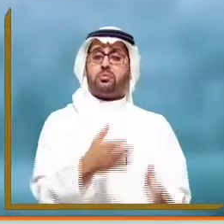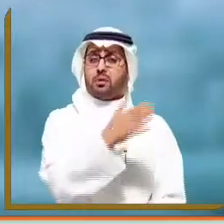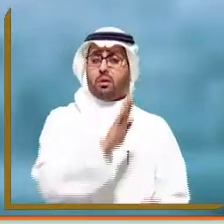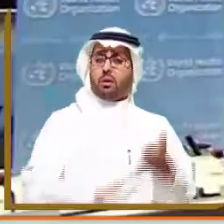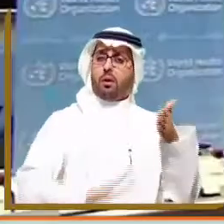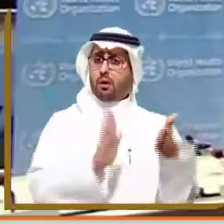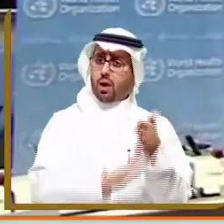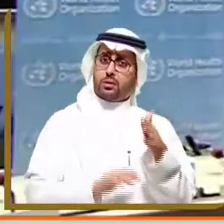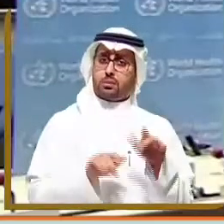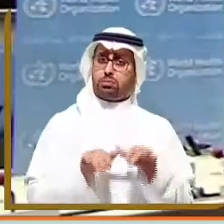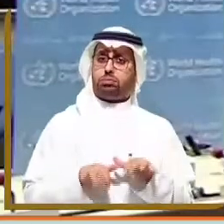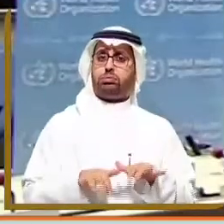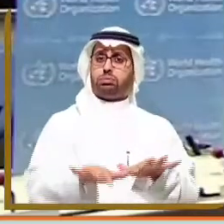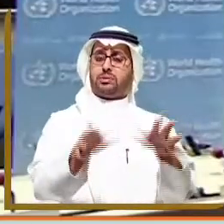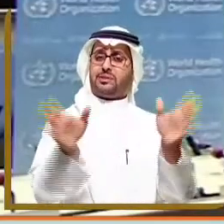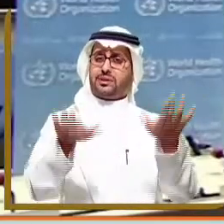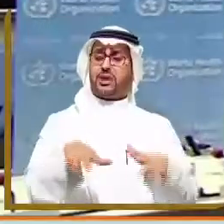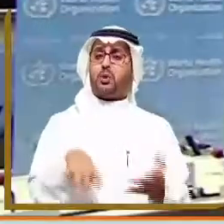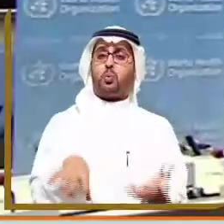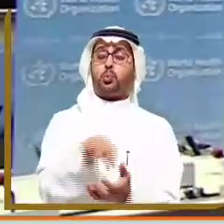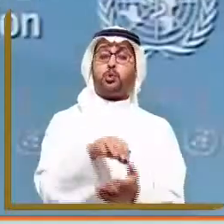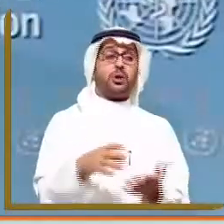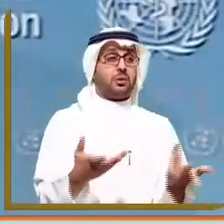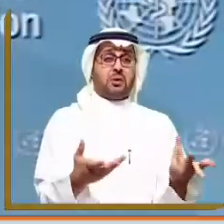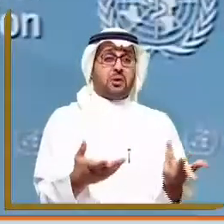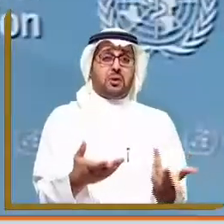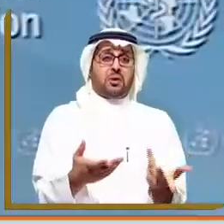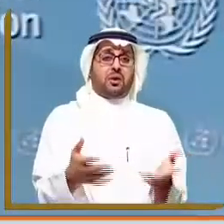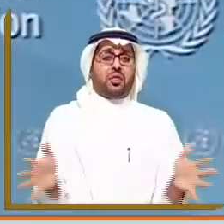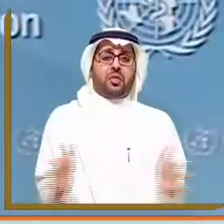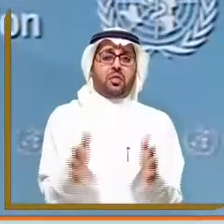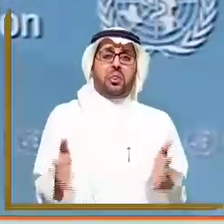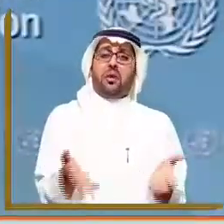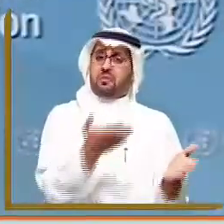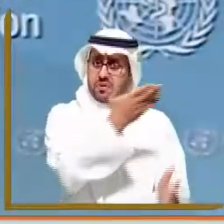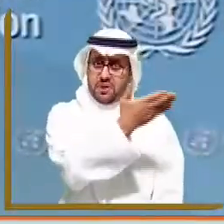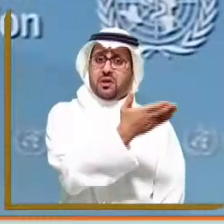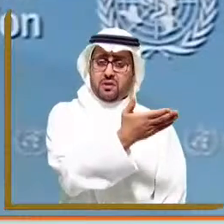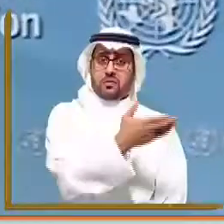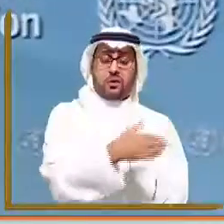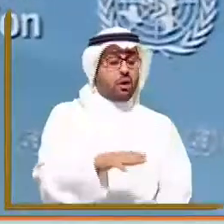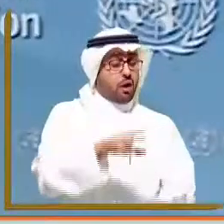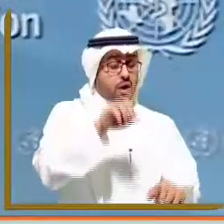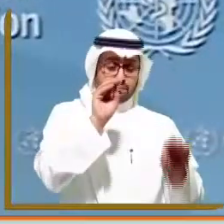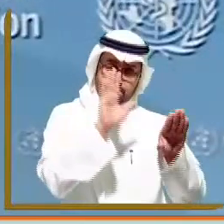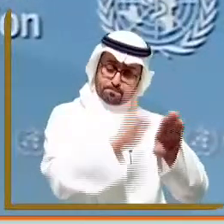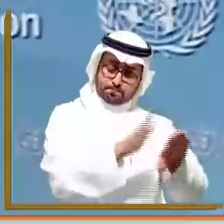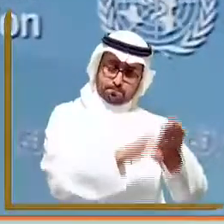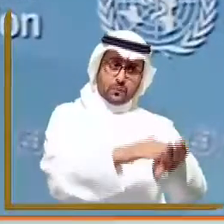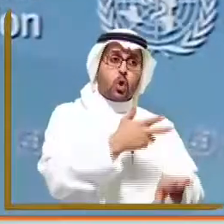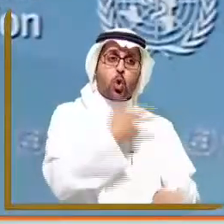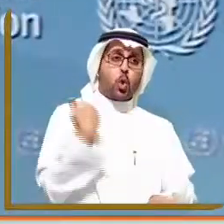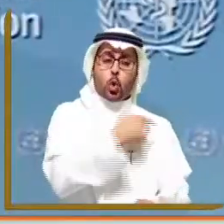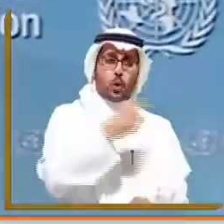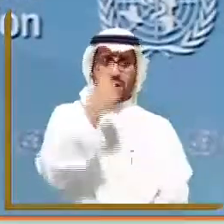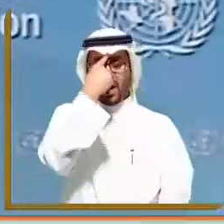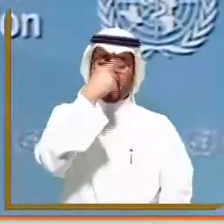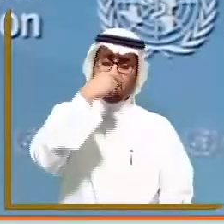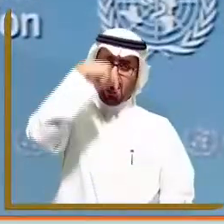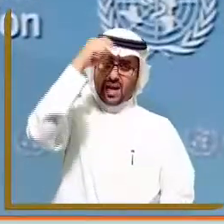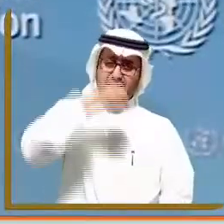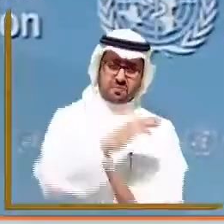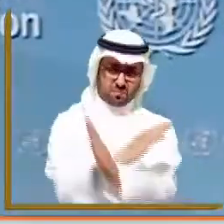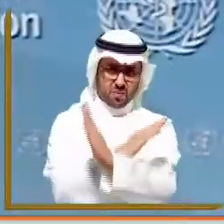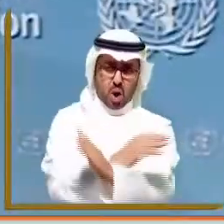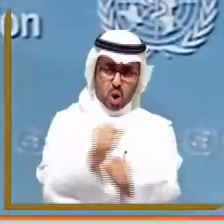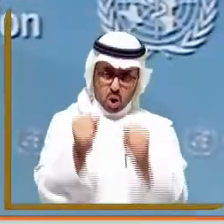الحد من انتشار المرض في الهند بأنه مهمة صعبة للغاية، داعيا الحكومة الهندية إلى وضع قيود